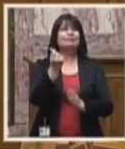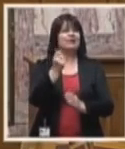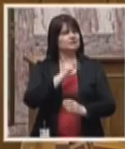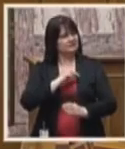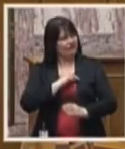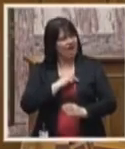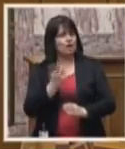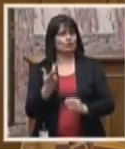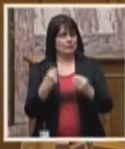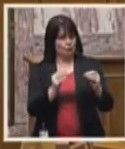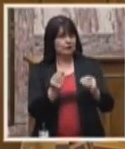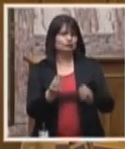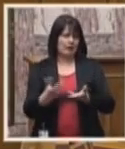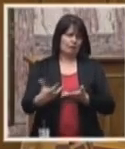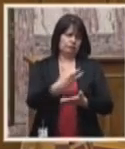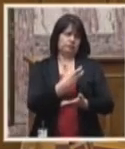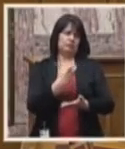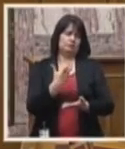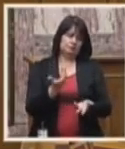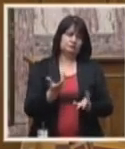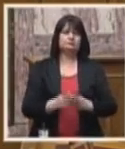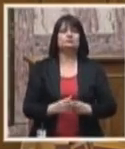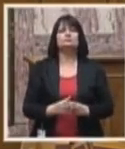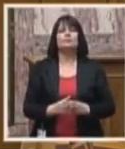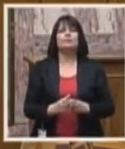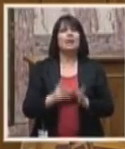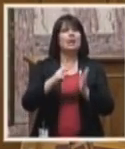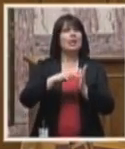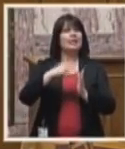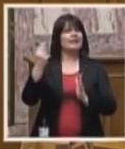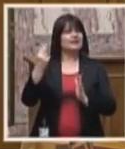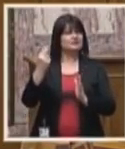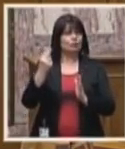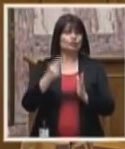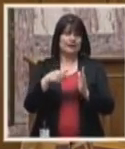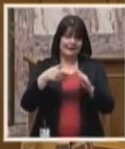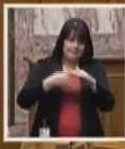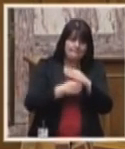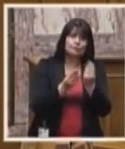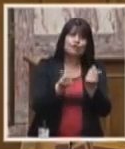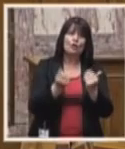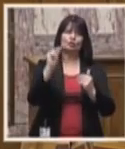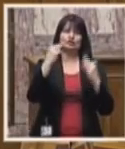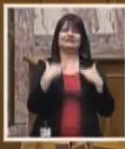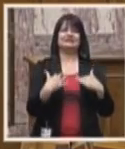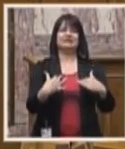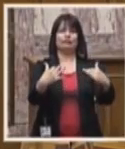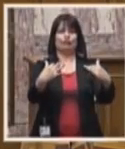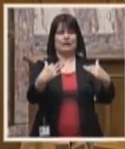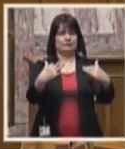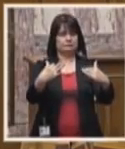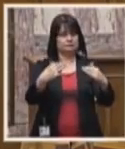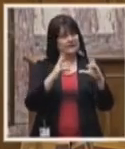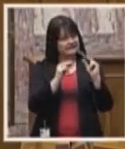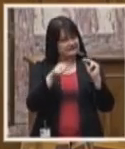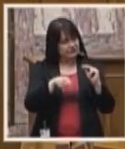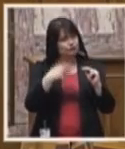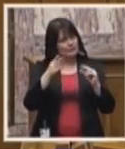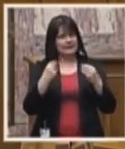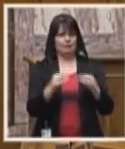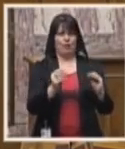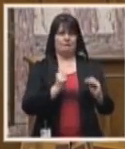μέσα από θεσμούς όπως είναι ο θεσμός της Βουλής, της διαφάνειας και των θεσμών που